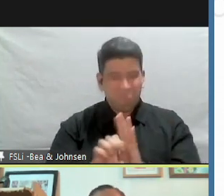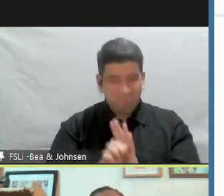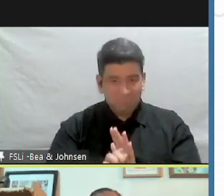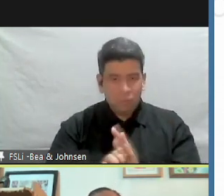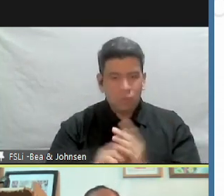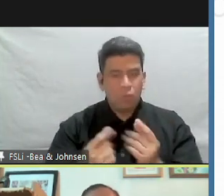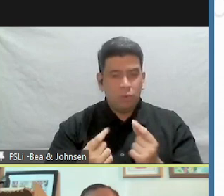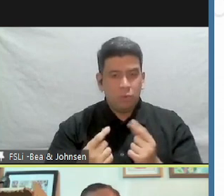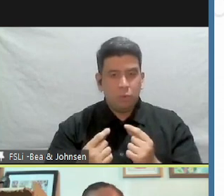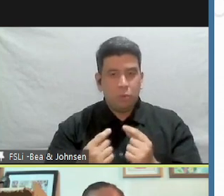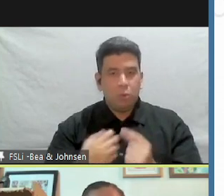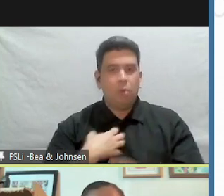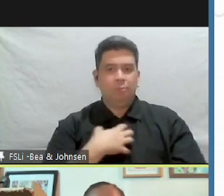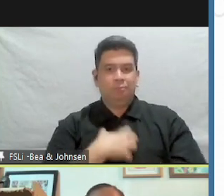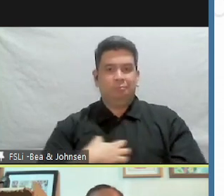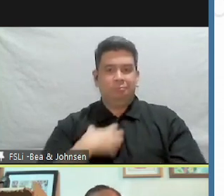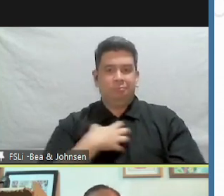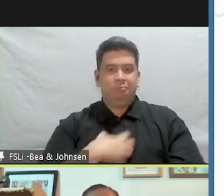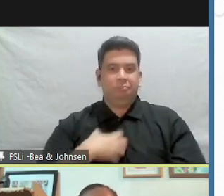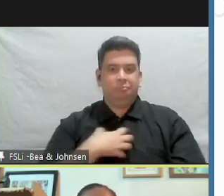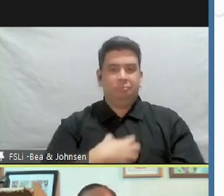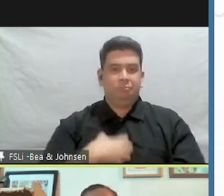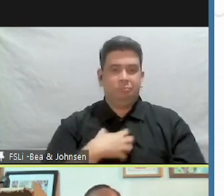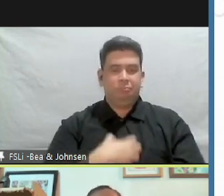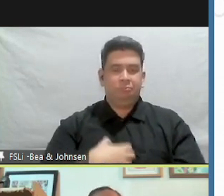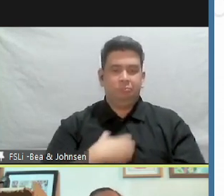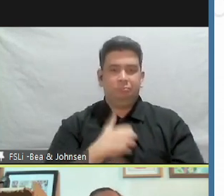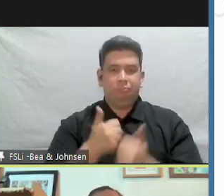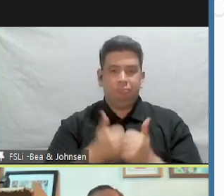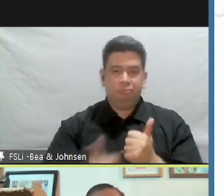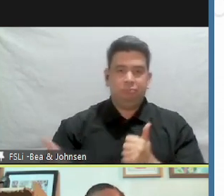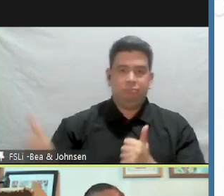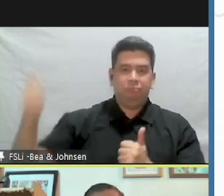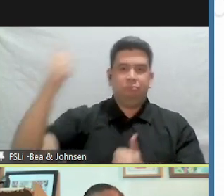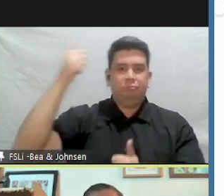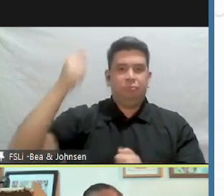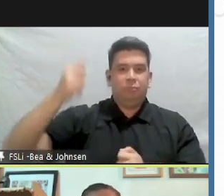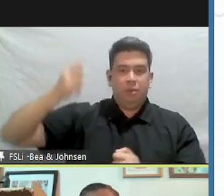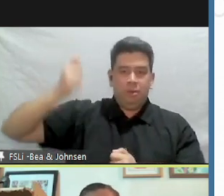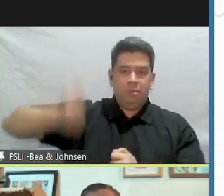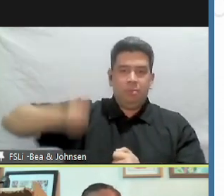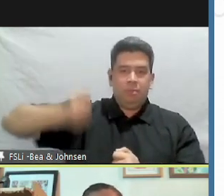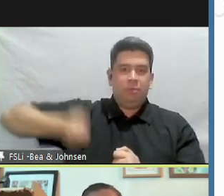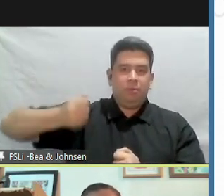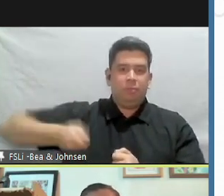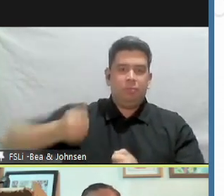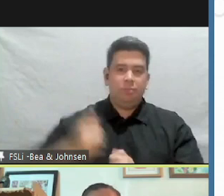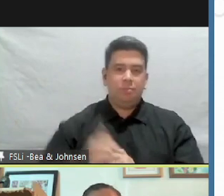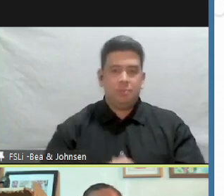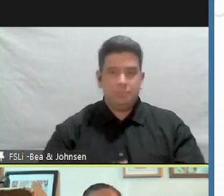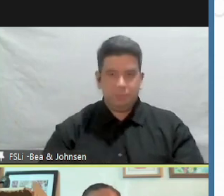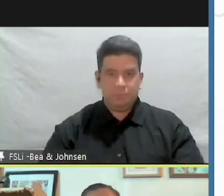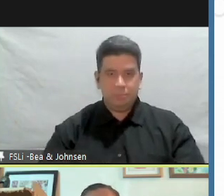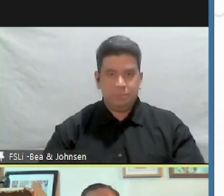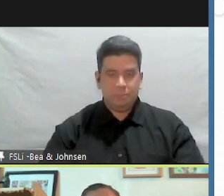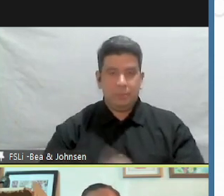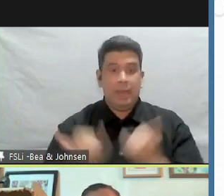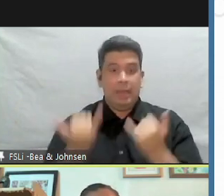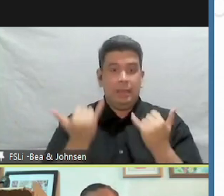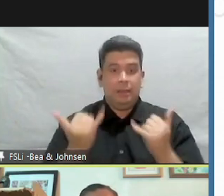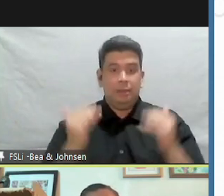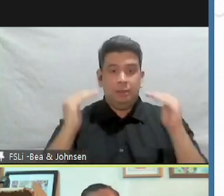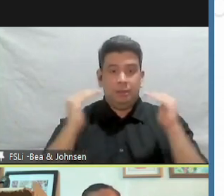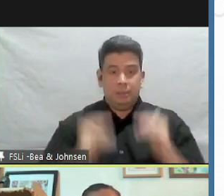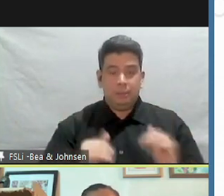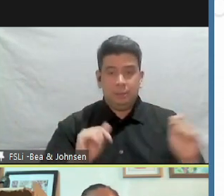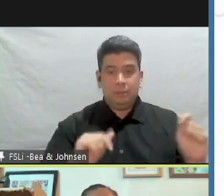rights natin ang paggamit ng sarili nating wika. Ang gusto kong hiramin sa huling slide ko yung nabasa